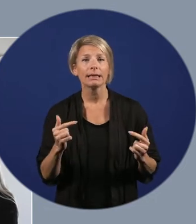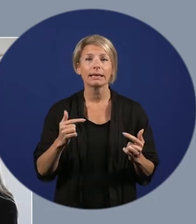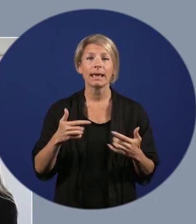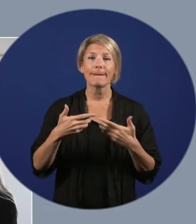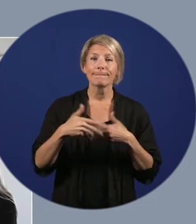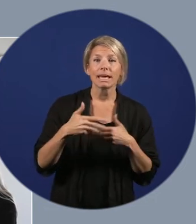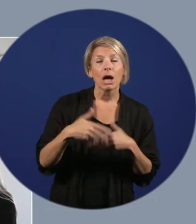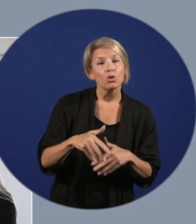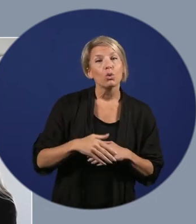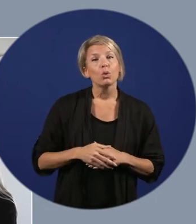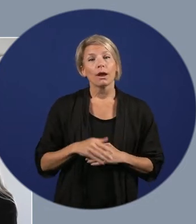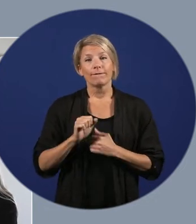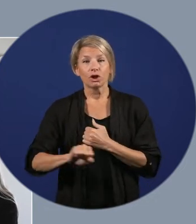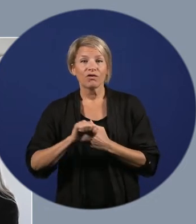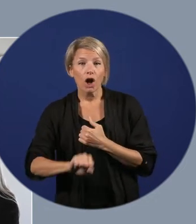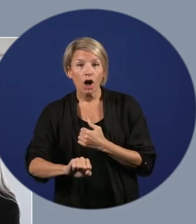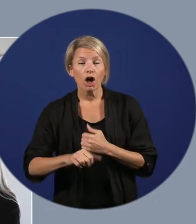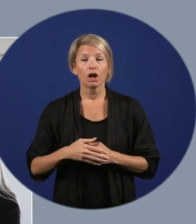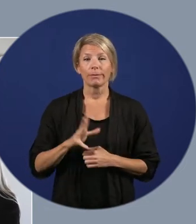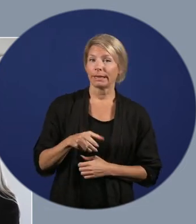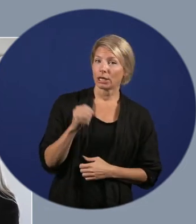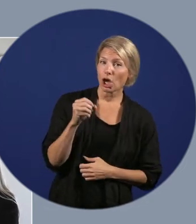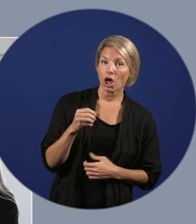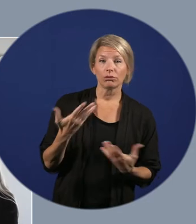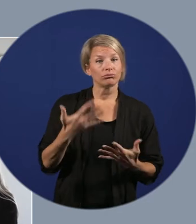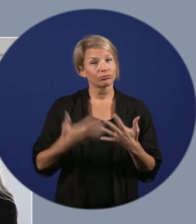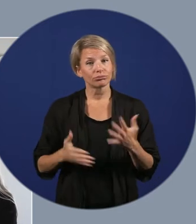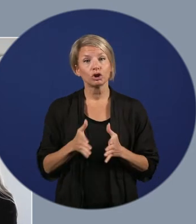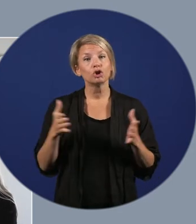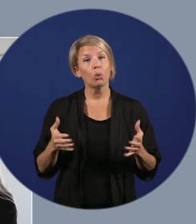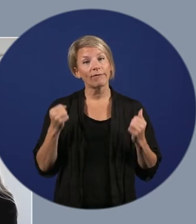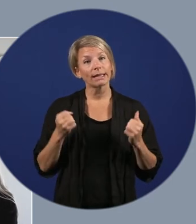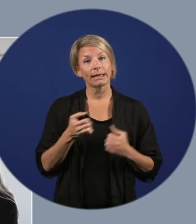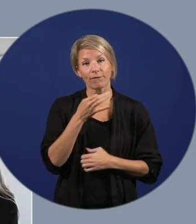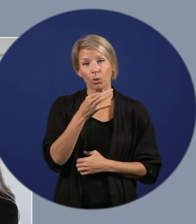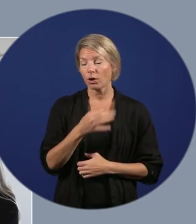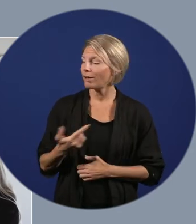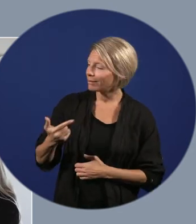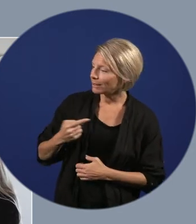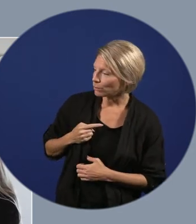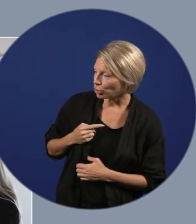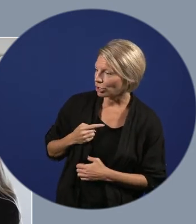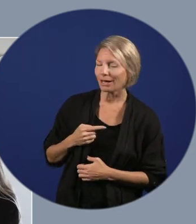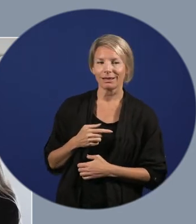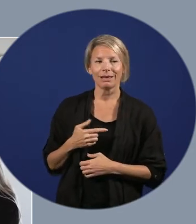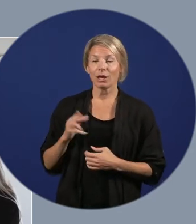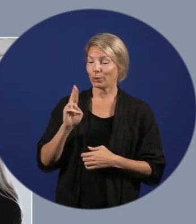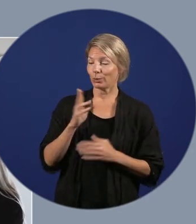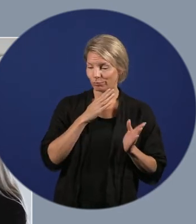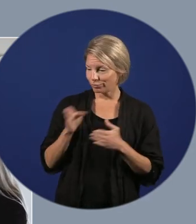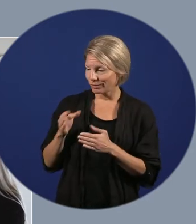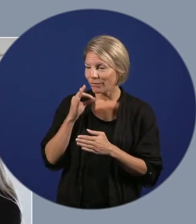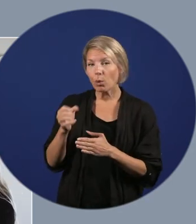migration, försvar, miljö. Ja, de stora frågorna idag. Tack så jättemycket. Vi återkommer till dig. Vi ska vända oss till